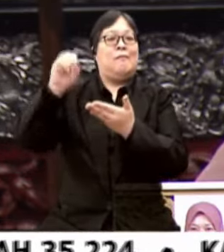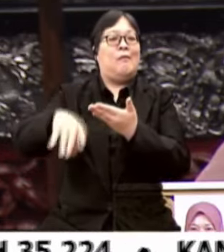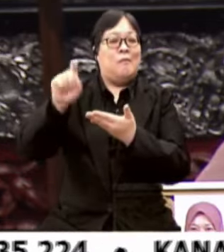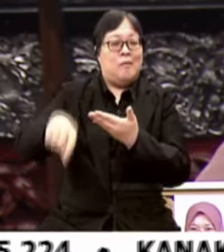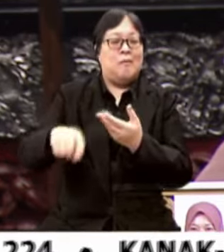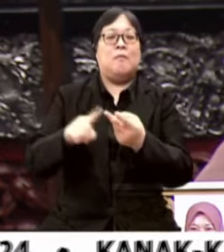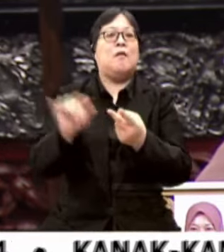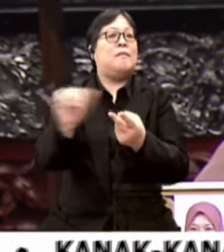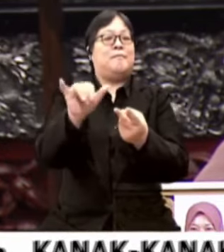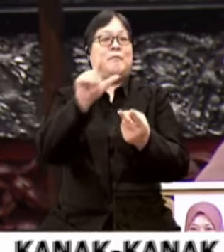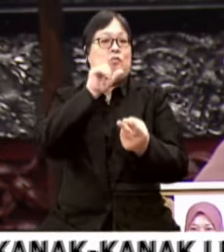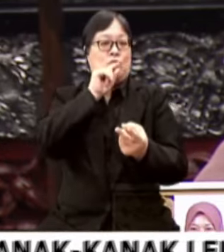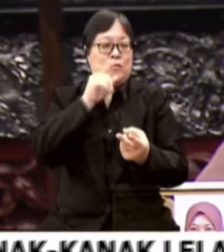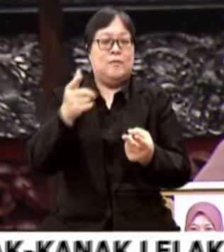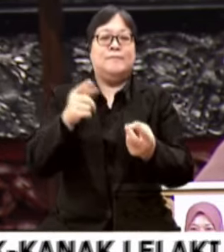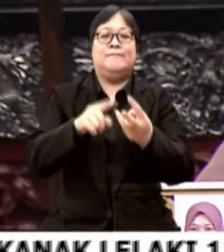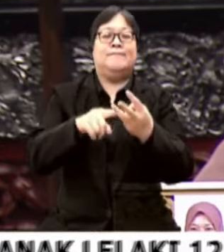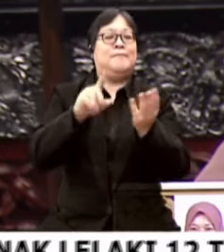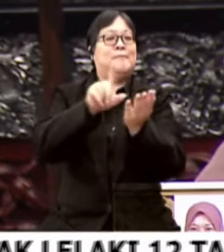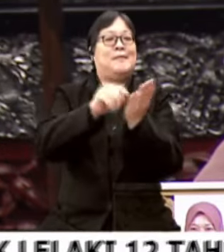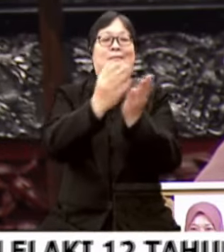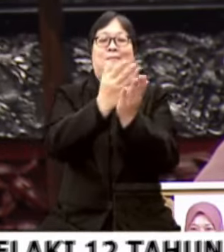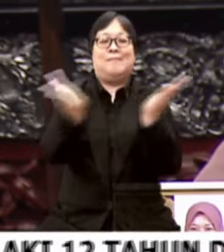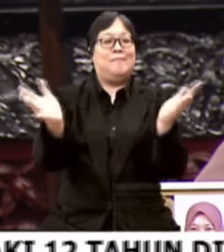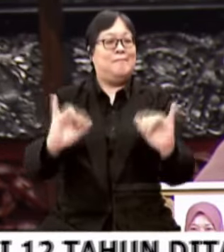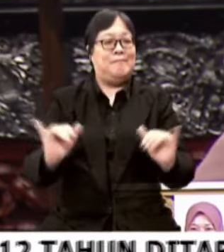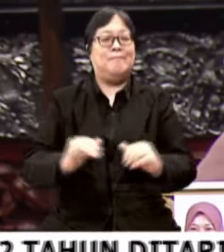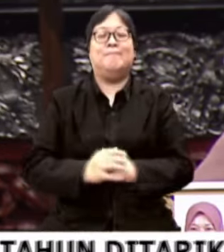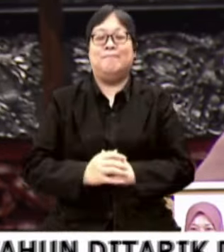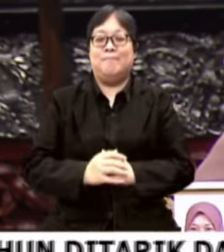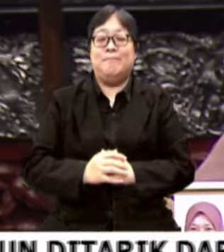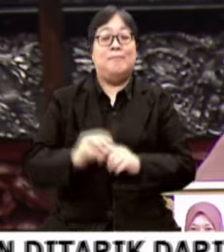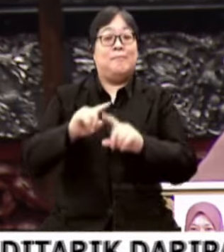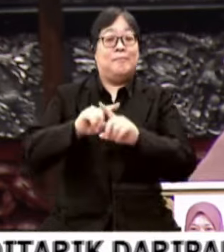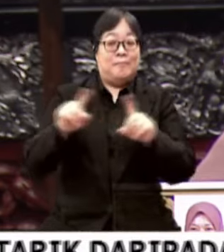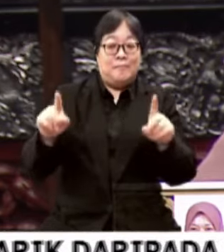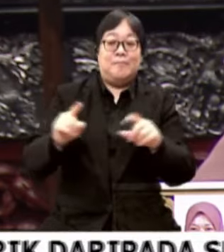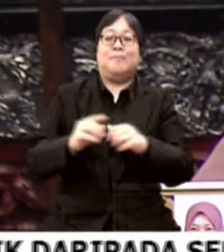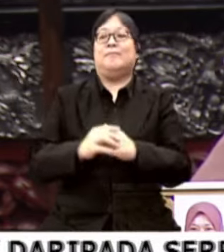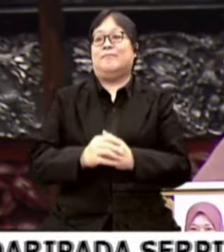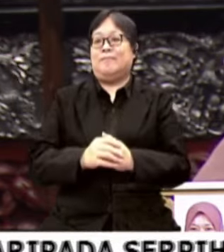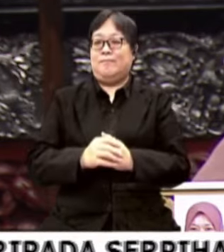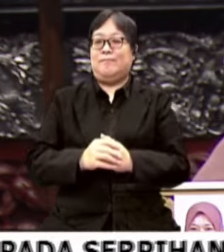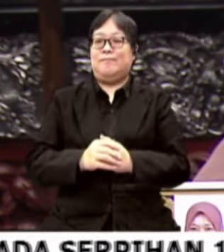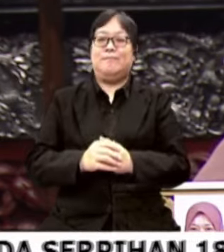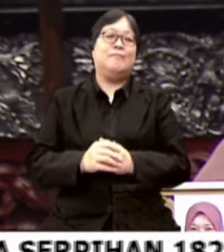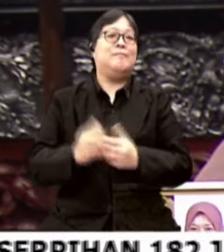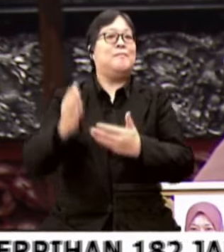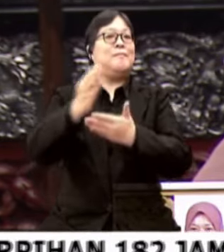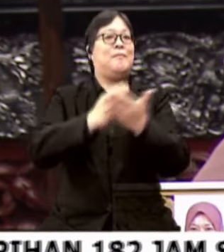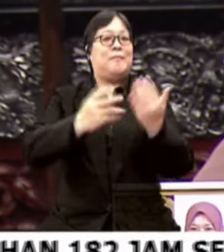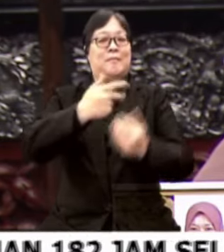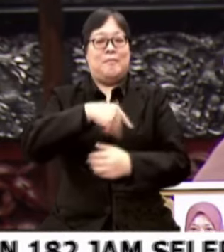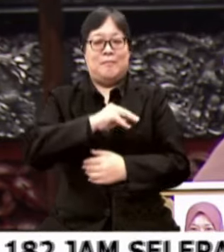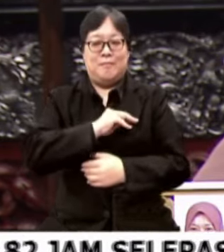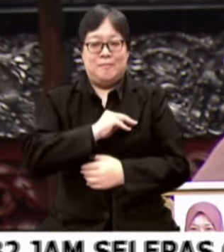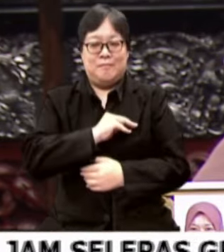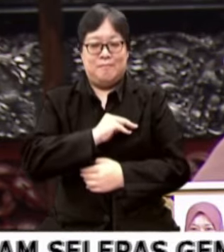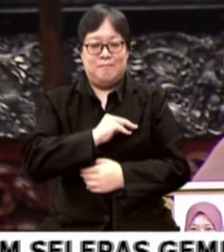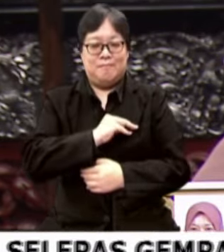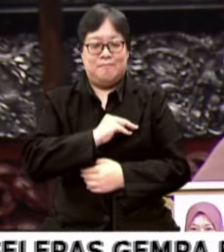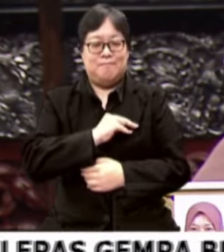dengan Twitter dan mana-mana platform media sosial yang lain tapi bagi tujuan ataupun di pihak Kementerian